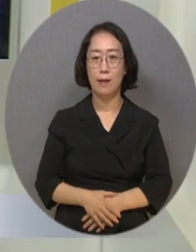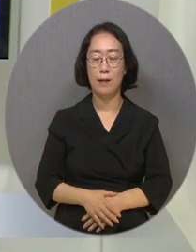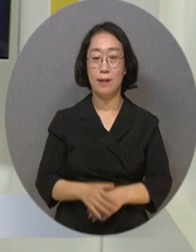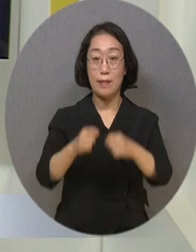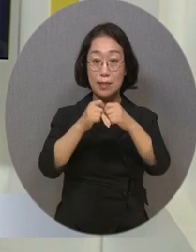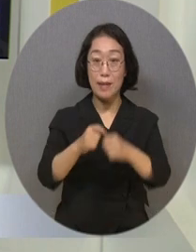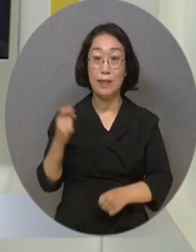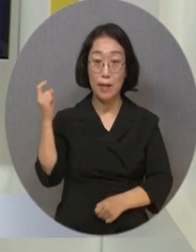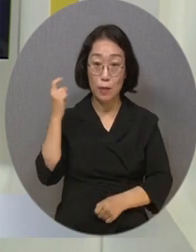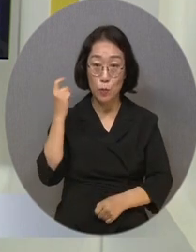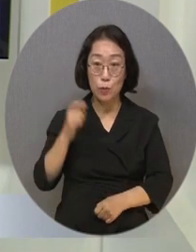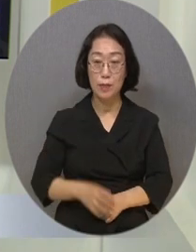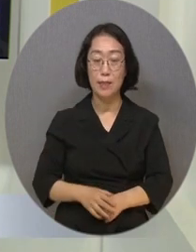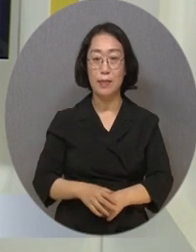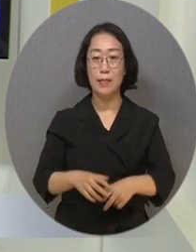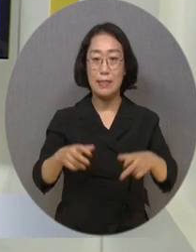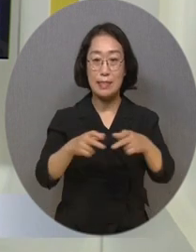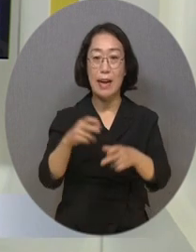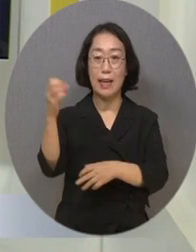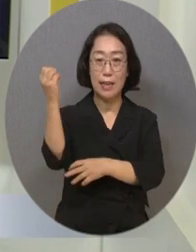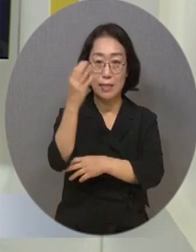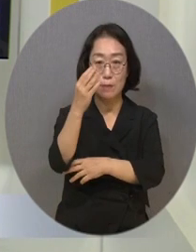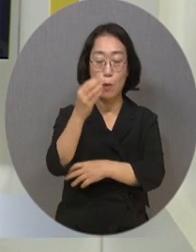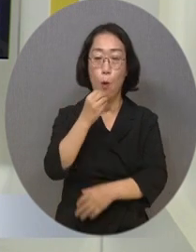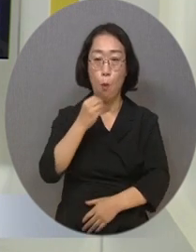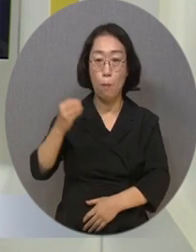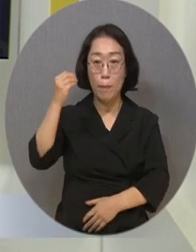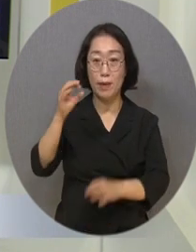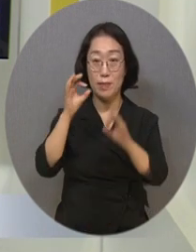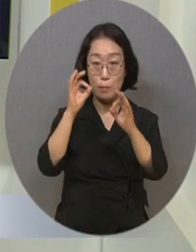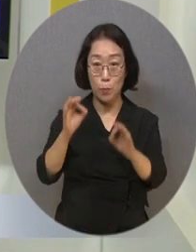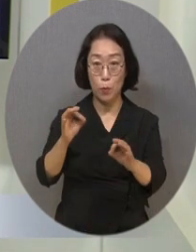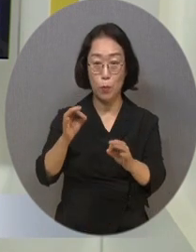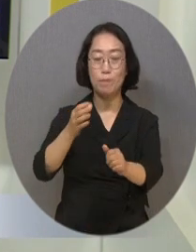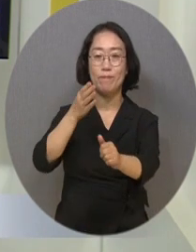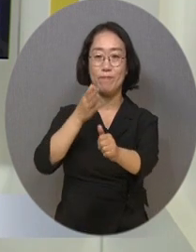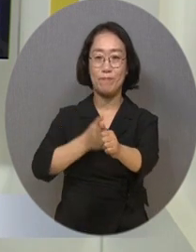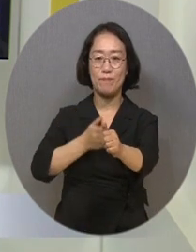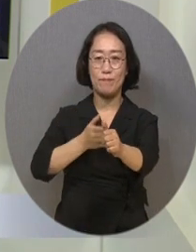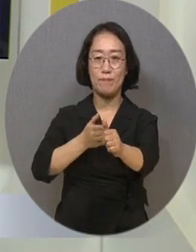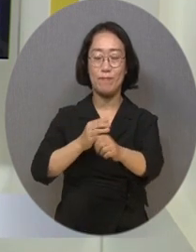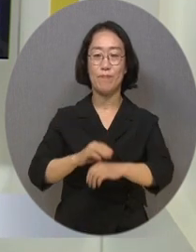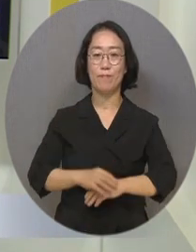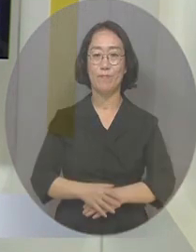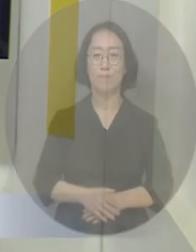더 자세한 뉴스는 장애인 신문과 웰페어뉴스 홈페이지를 통해 확인할 수 있습니다